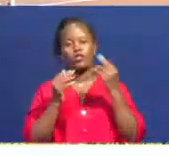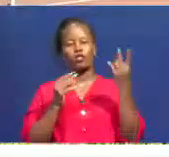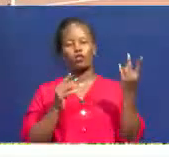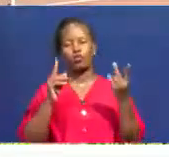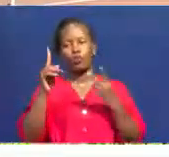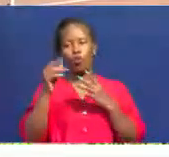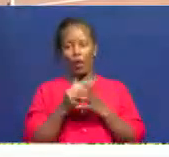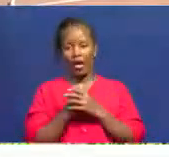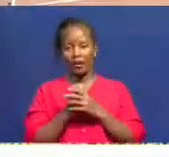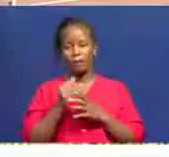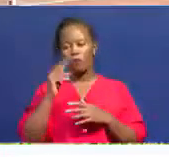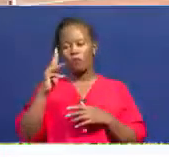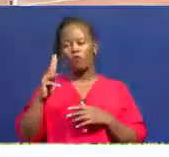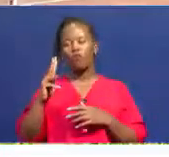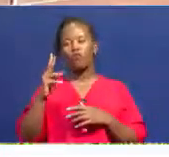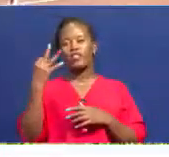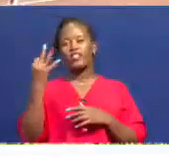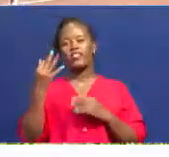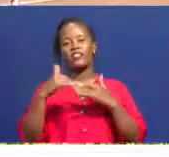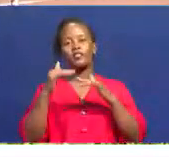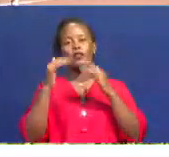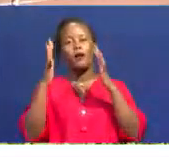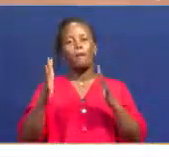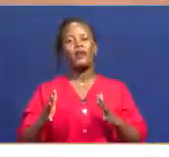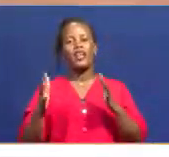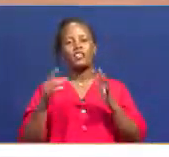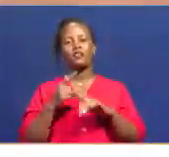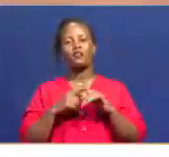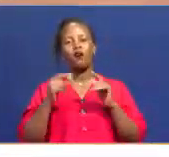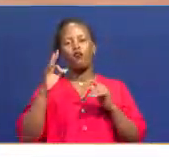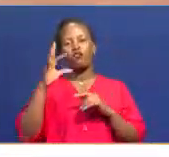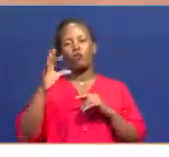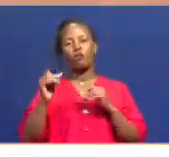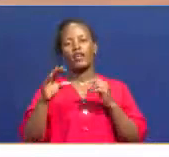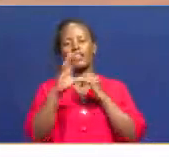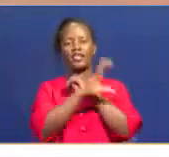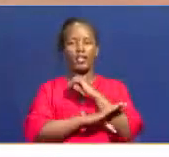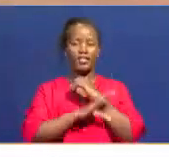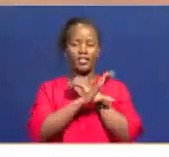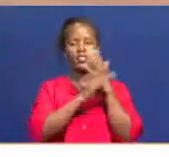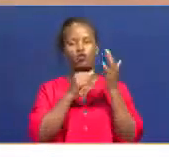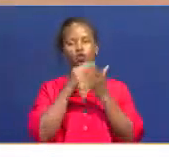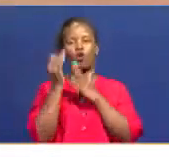Wachezaji 43 kutoka mataifa 30 wanashiriki kwenye mashindano hayo.